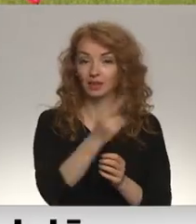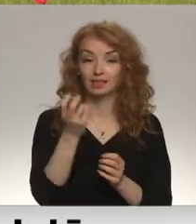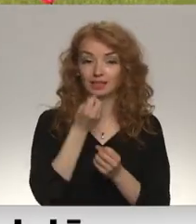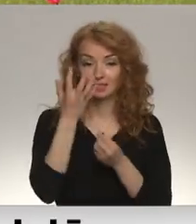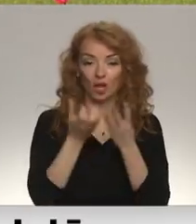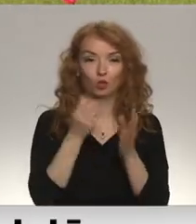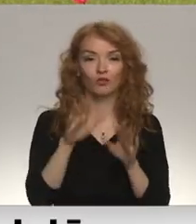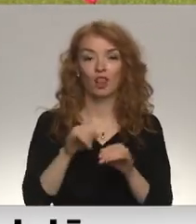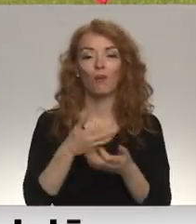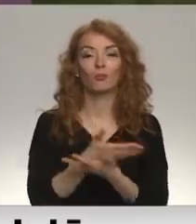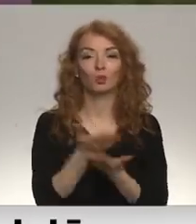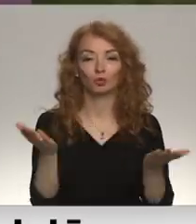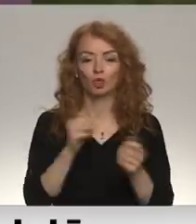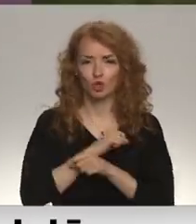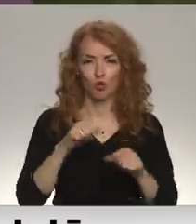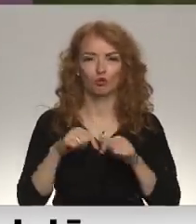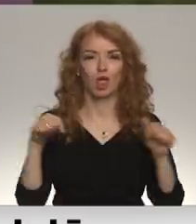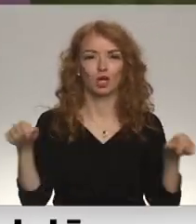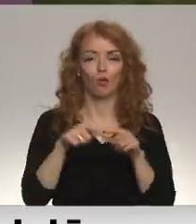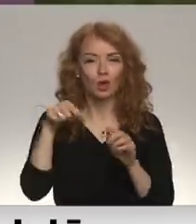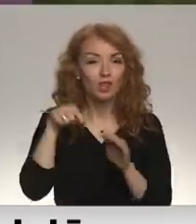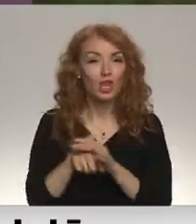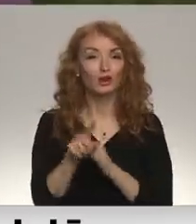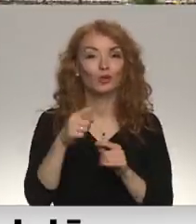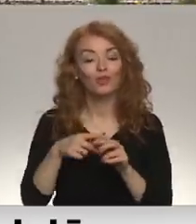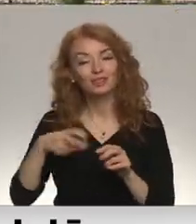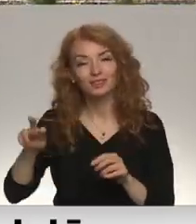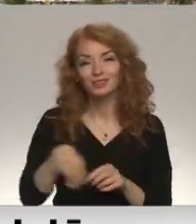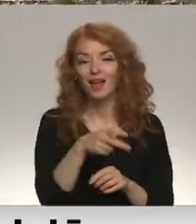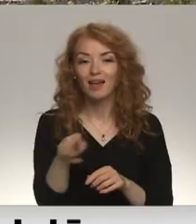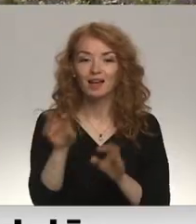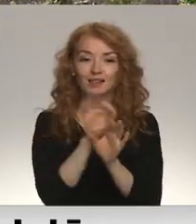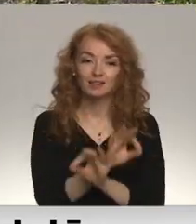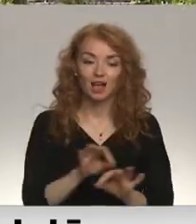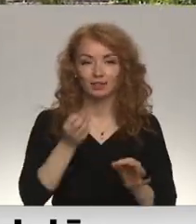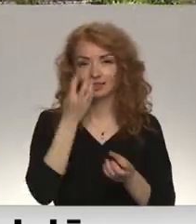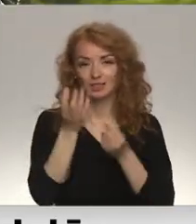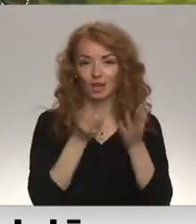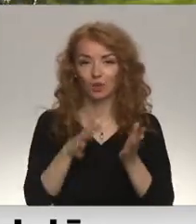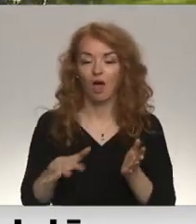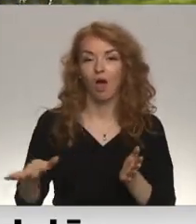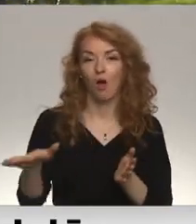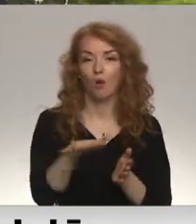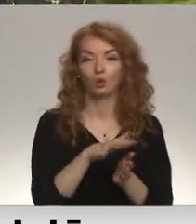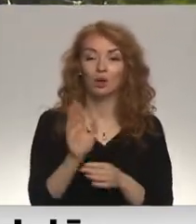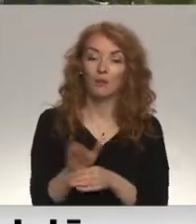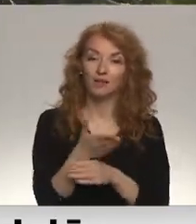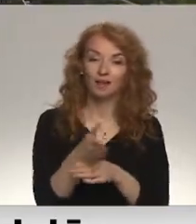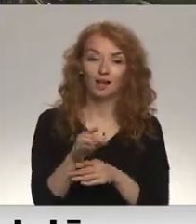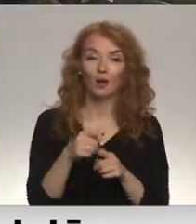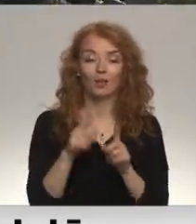aicināts ik viens. Droši var doties iekšā teritorijā un izstaigāt krāšņos tulpju laukus. Arī pastaigām